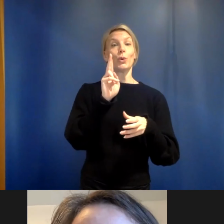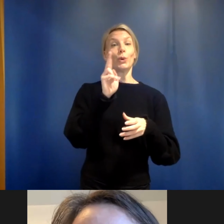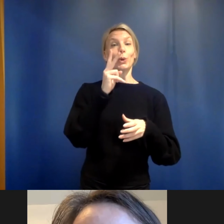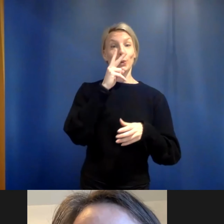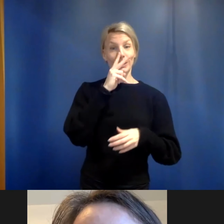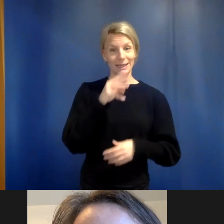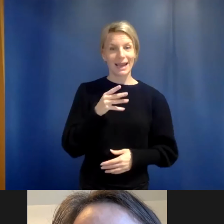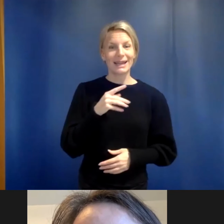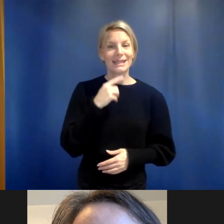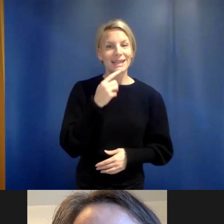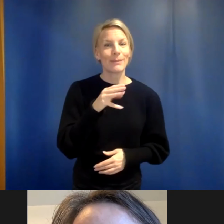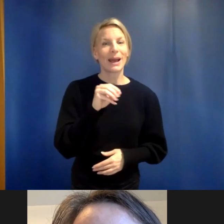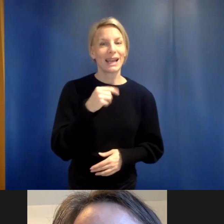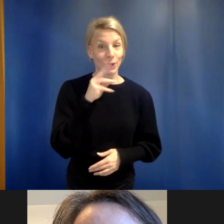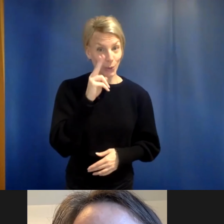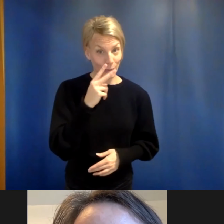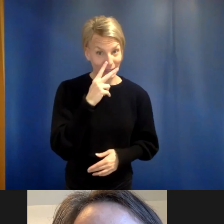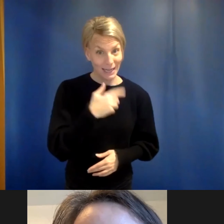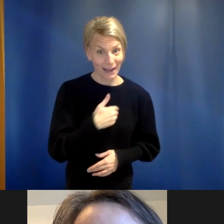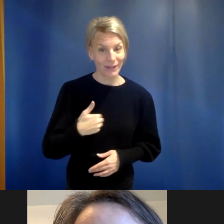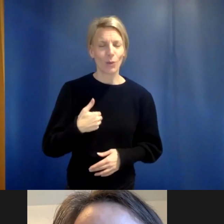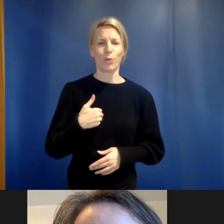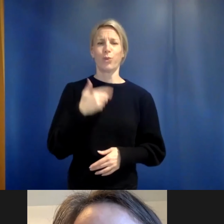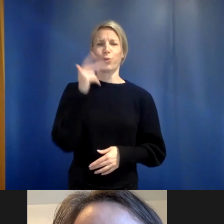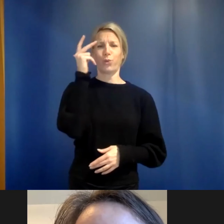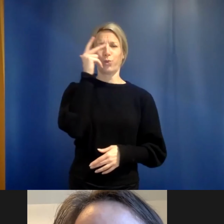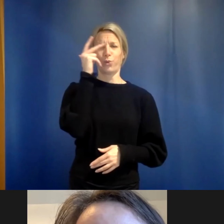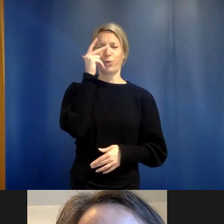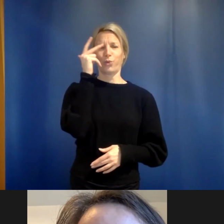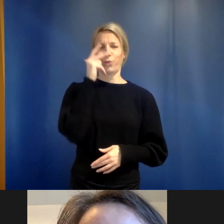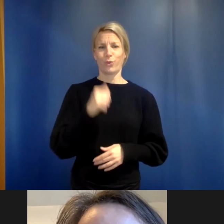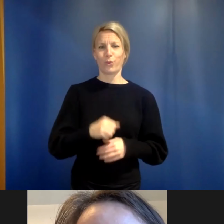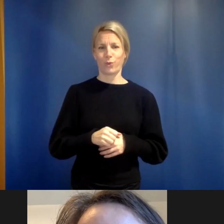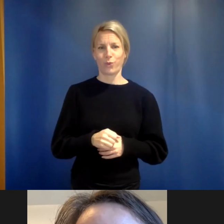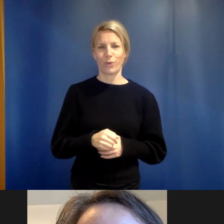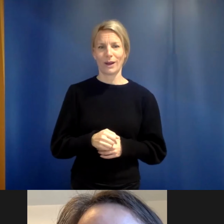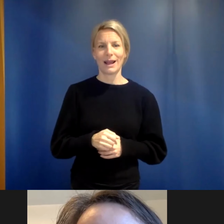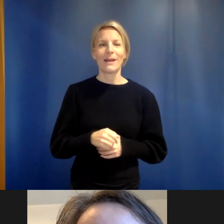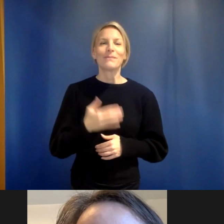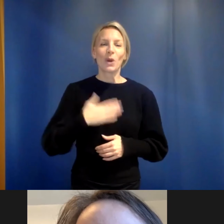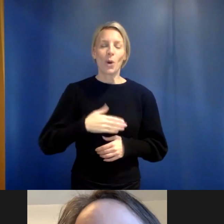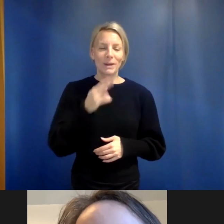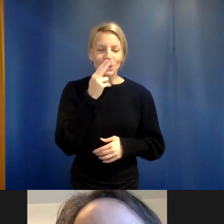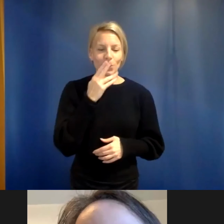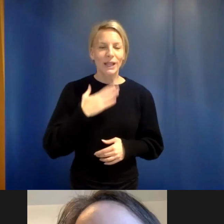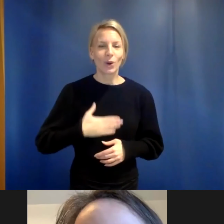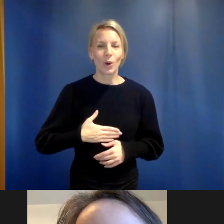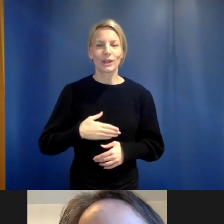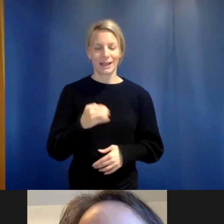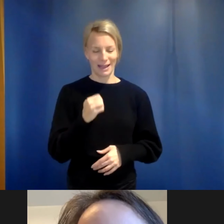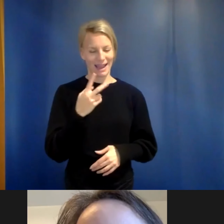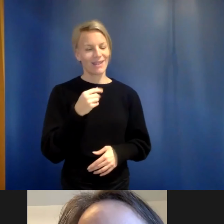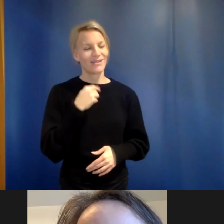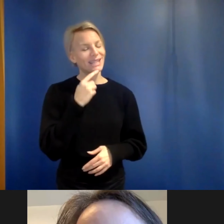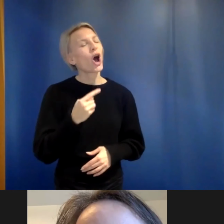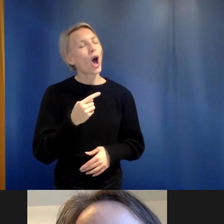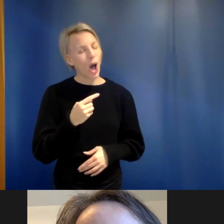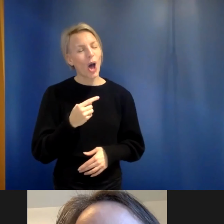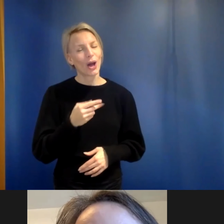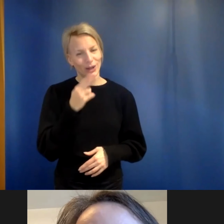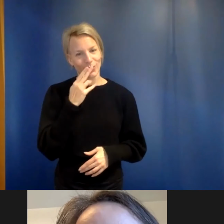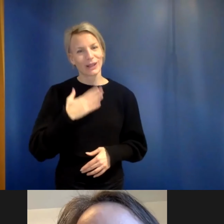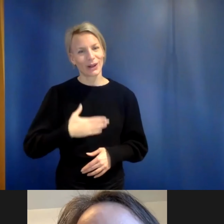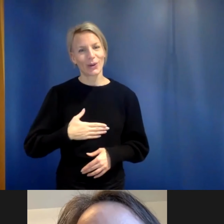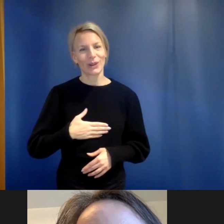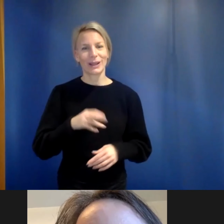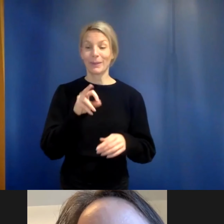ser vi färger. Åh, ljuset. Fast de doffar gott. Det gör de. Okej, tack